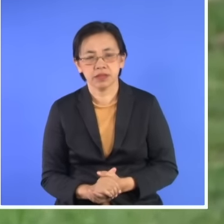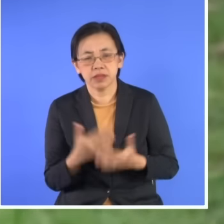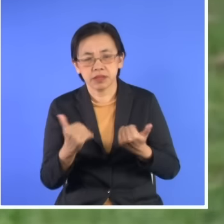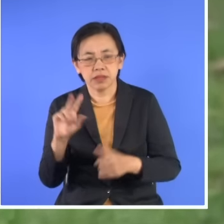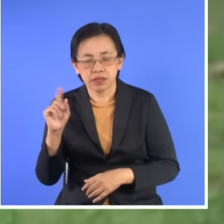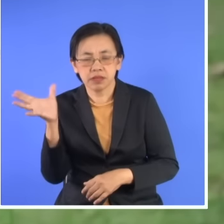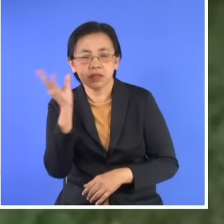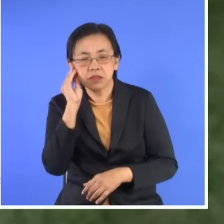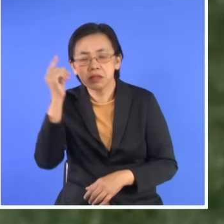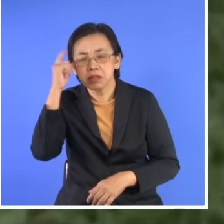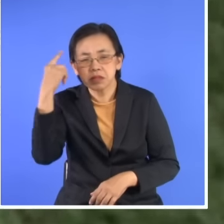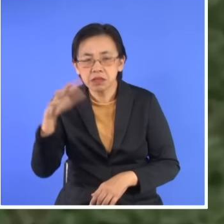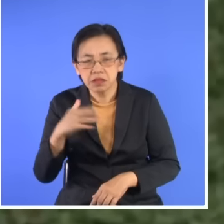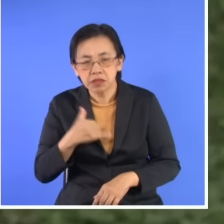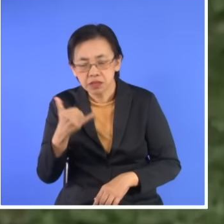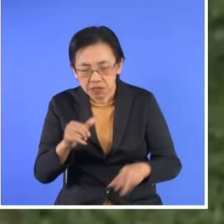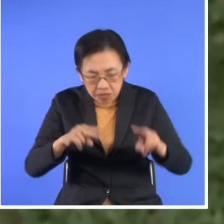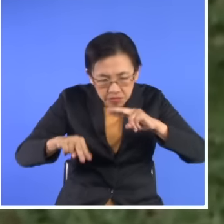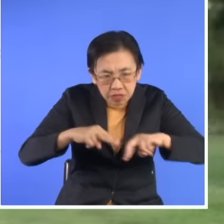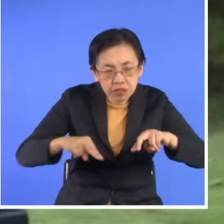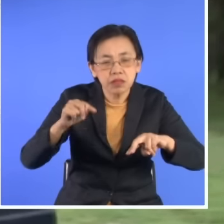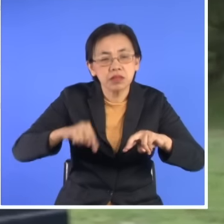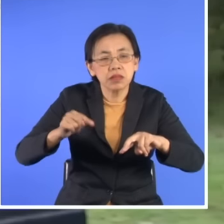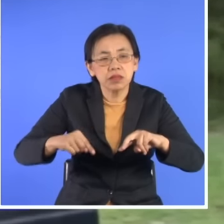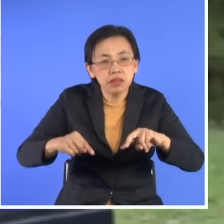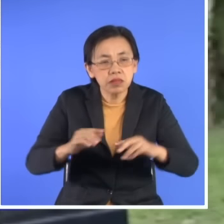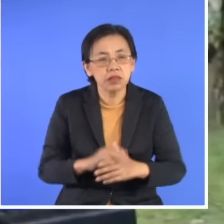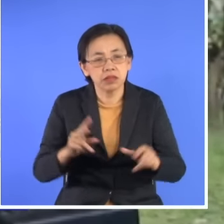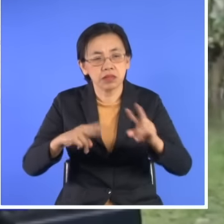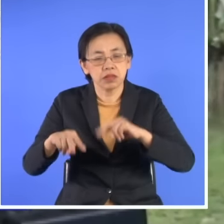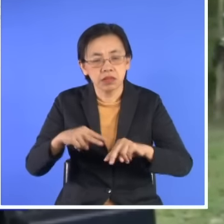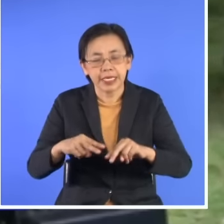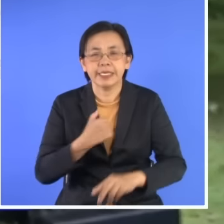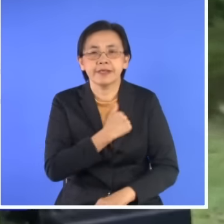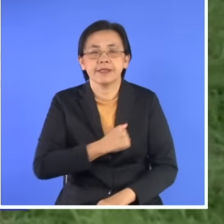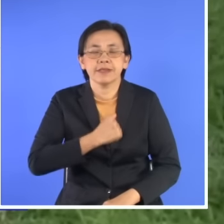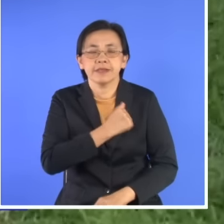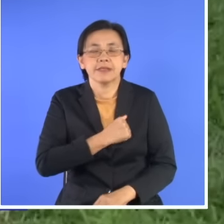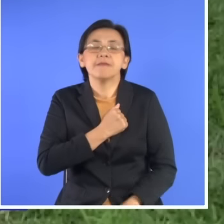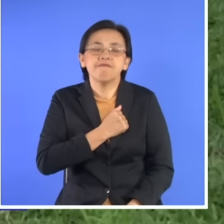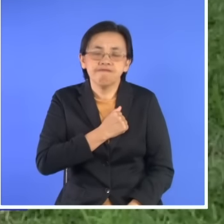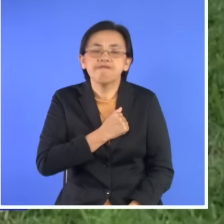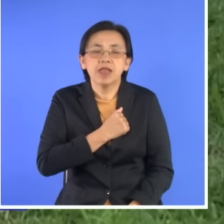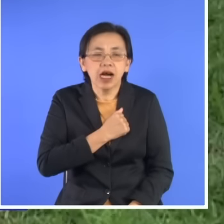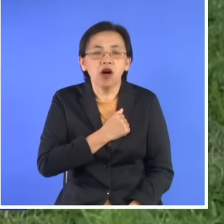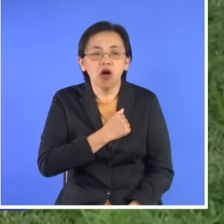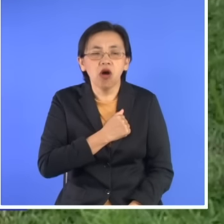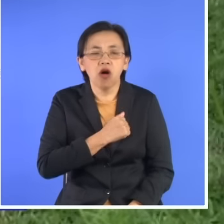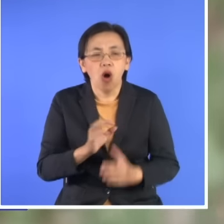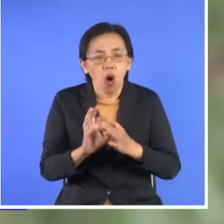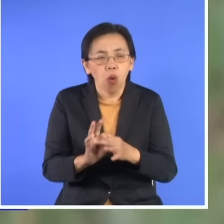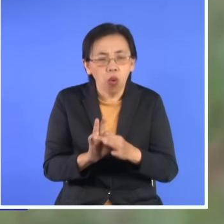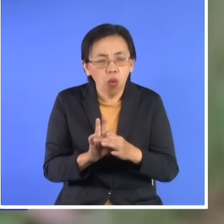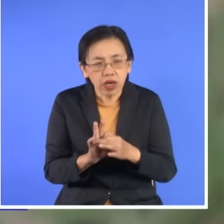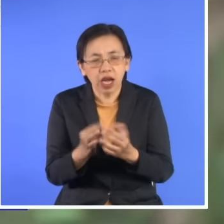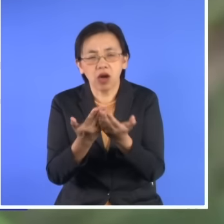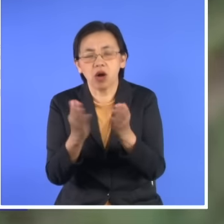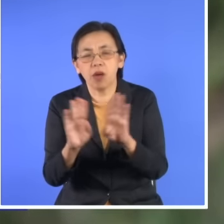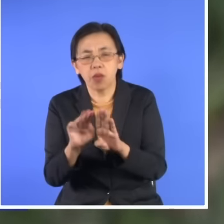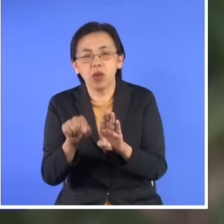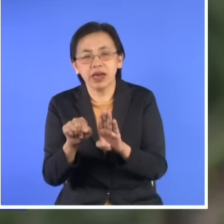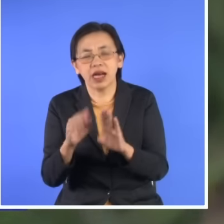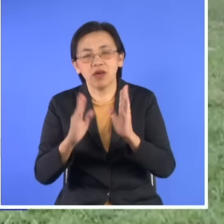เรื่องแล้วนะครับก็ก็ได้ลงพื้นที่ไปตรวจสอบบริเวณจุดเกิดเหตุแลก็ได้แสดงความเสียใจกับเหตุการณ์ที่เกิดขึ้นและก็แสดงความห่วงใยกับครอบครัวของผู้ที่ได้